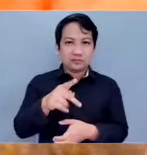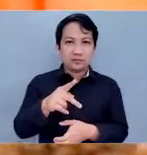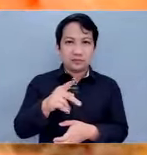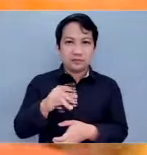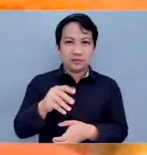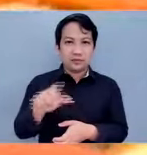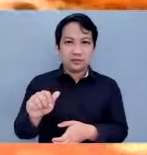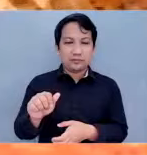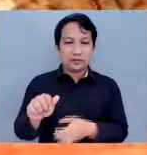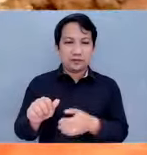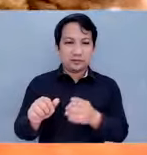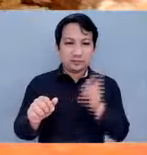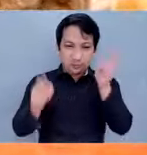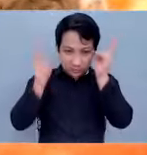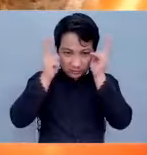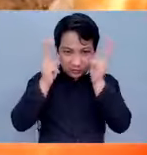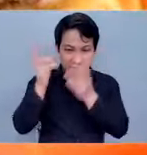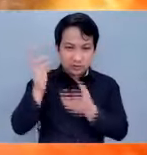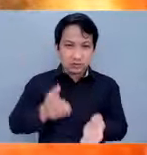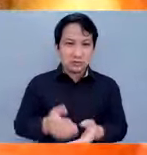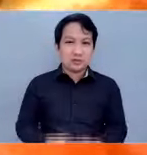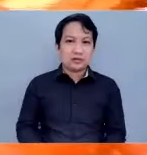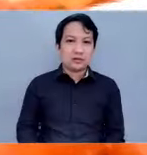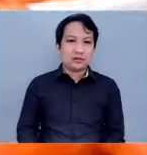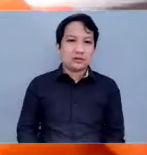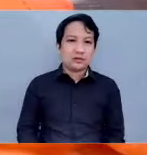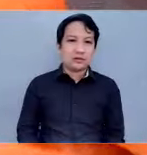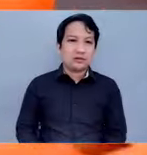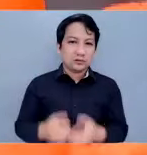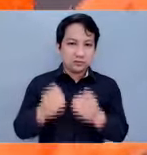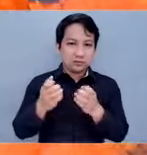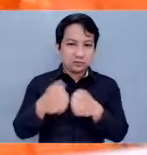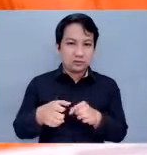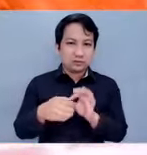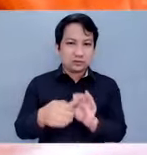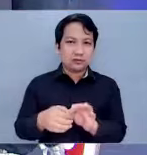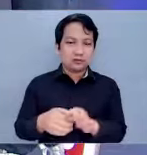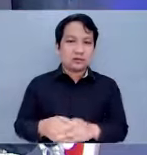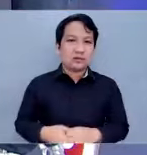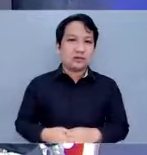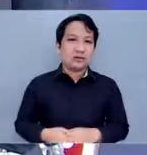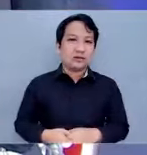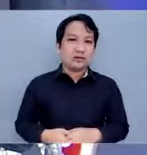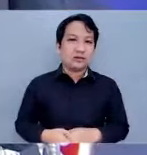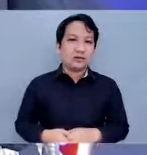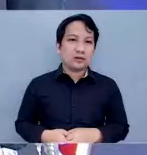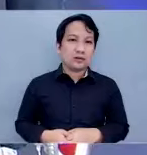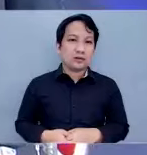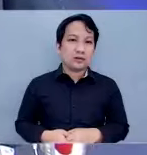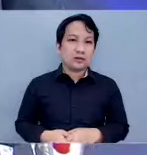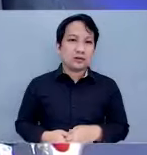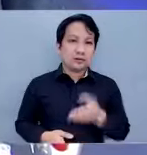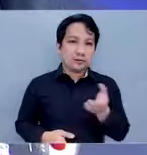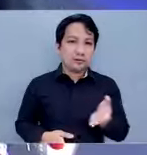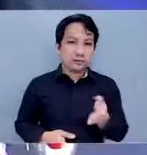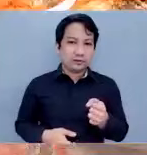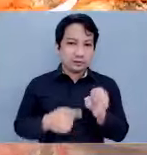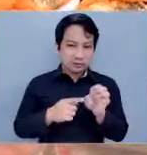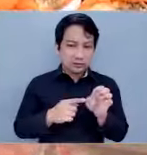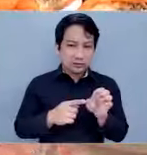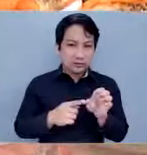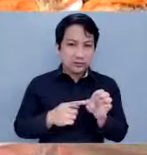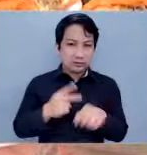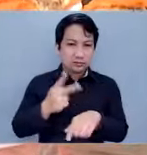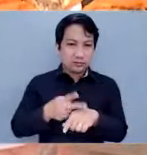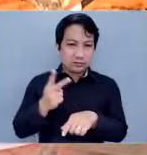vegetarian, hindi na po namin siya dinala. Papaya and egg lang po siya. Ito. Ito po yung extra special, double egg and